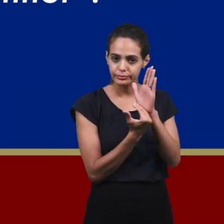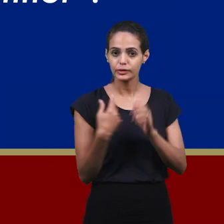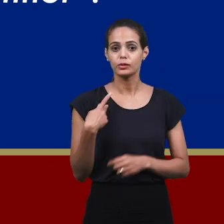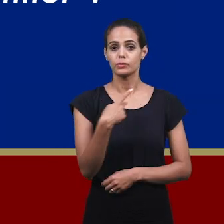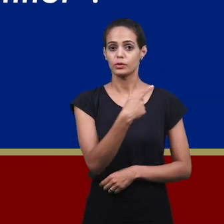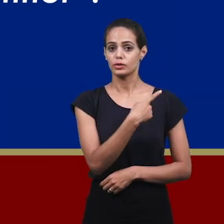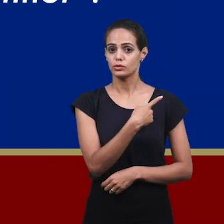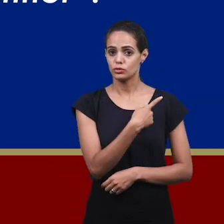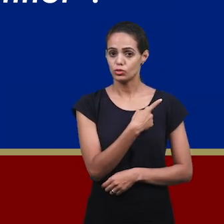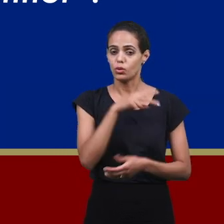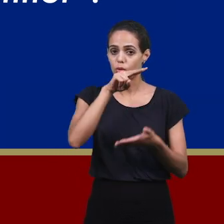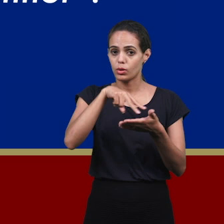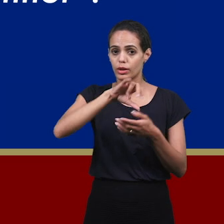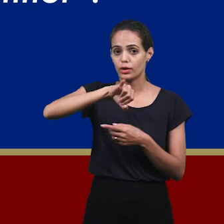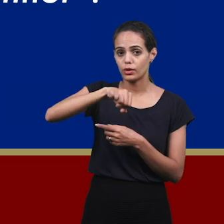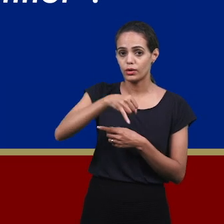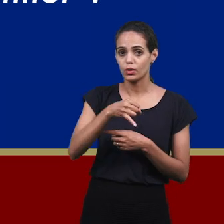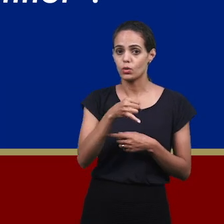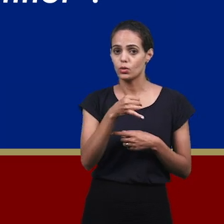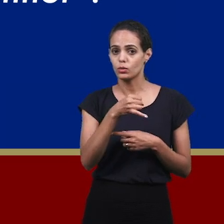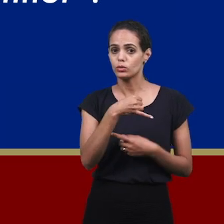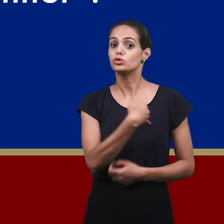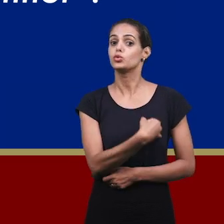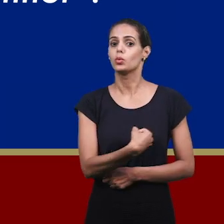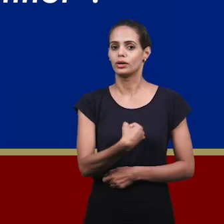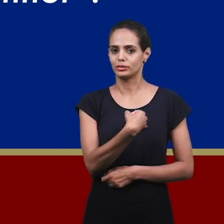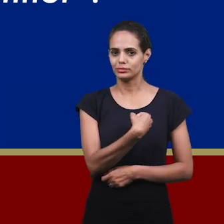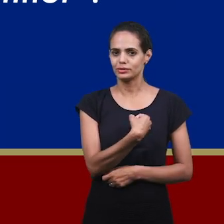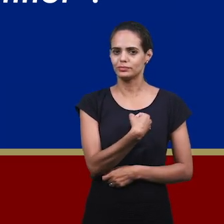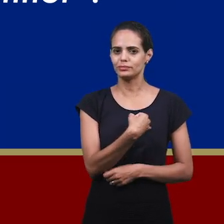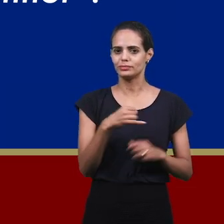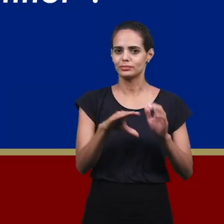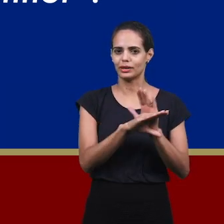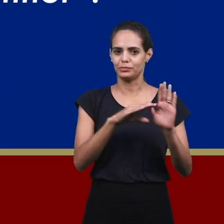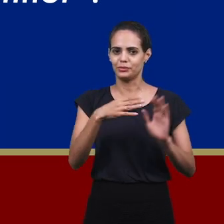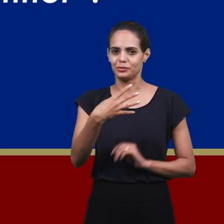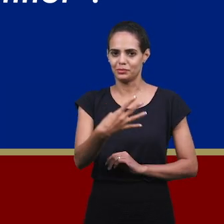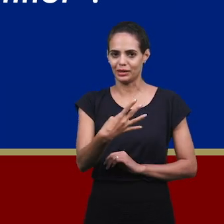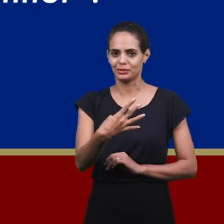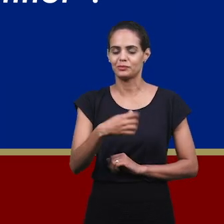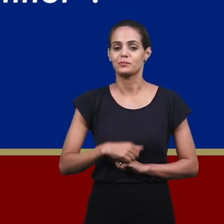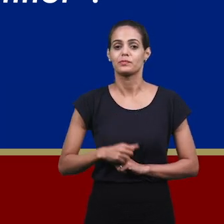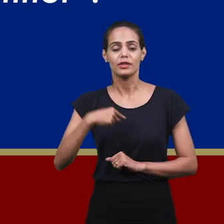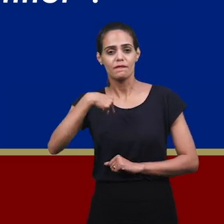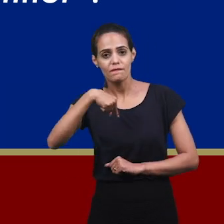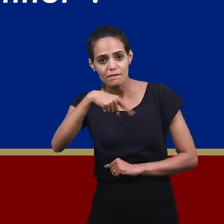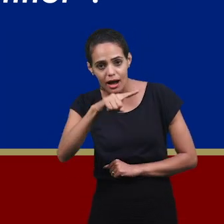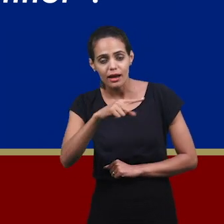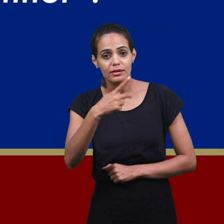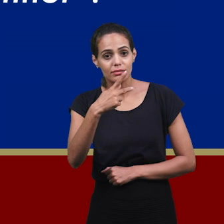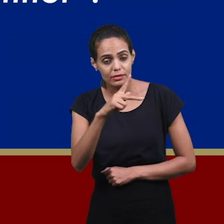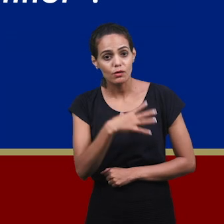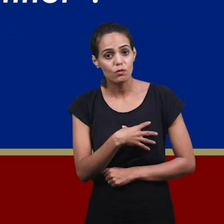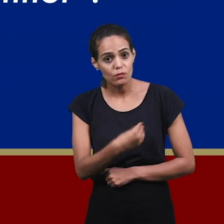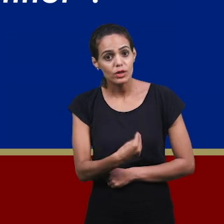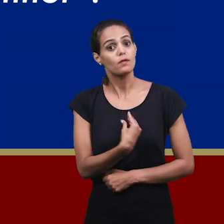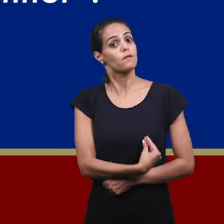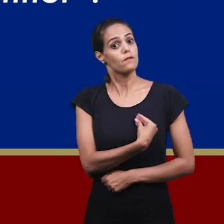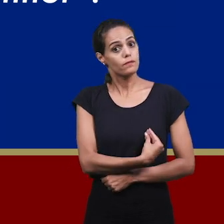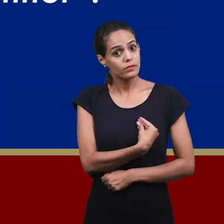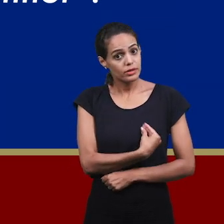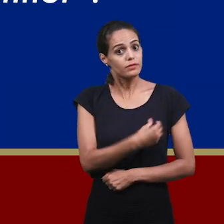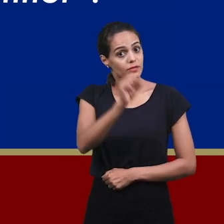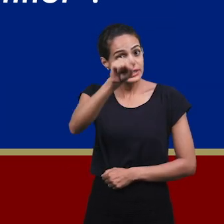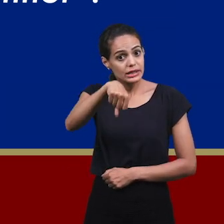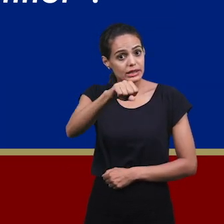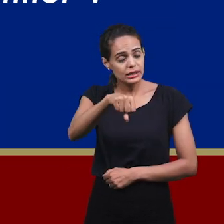50, qui dit, « Va car ton enfant est vivant ». Je me suis rappelé que ma fille, quand elle est née,